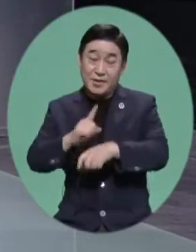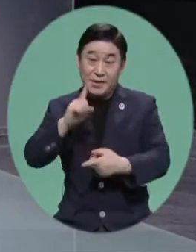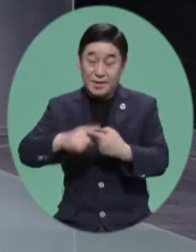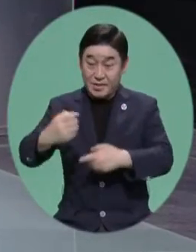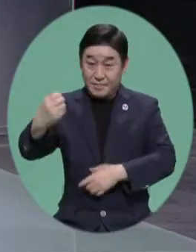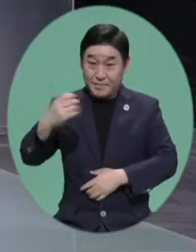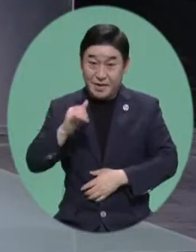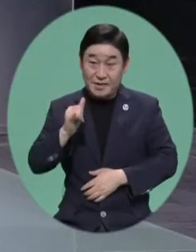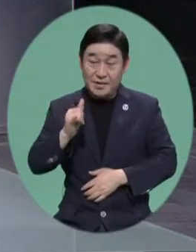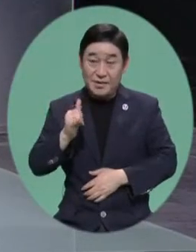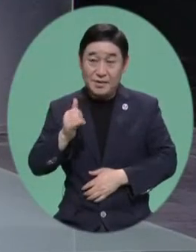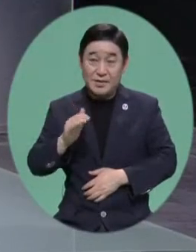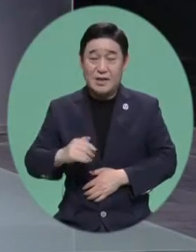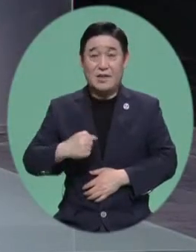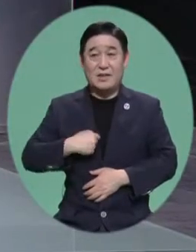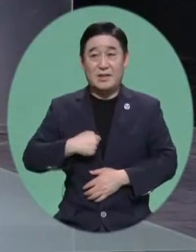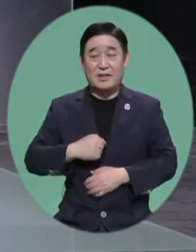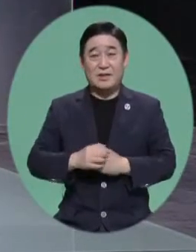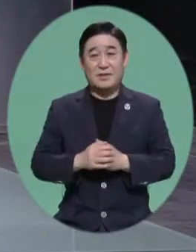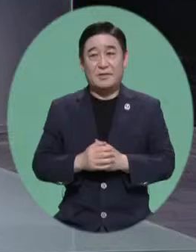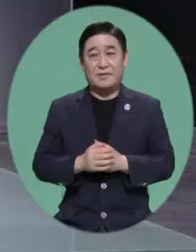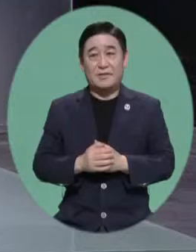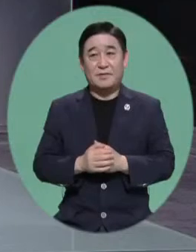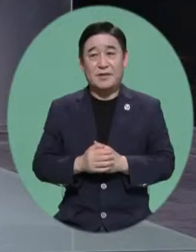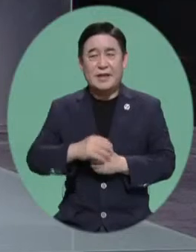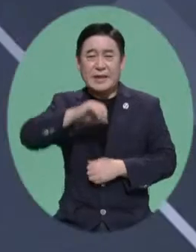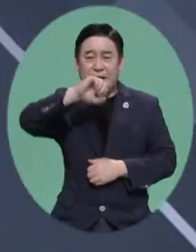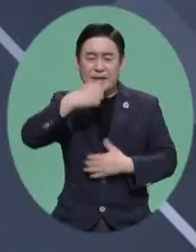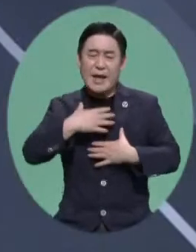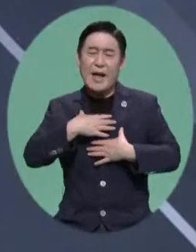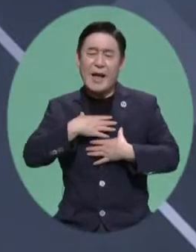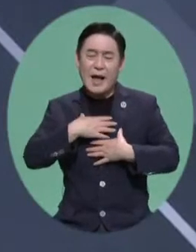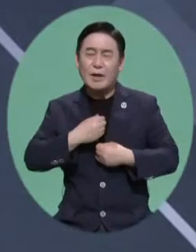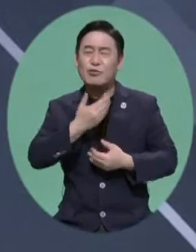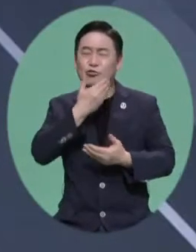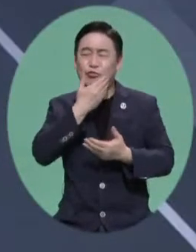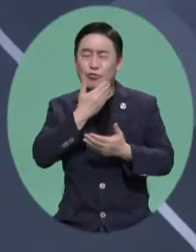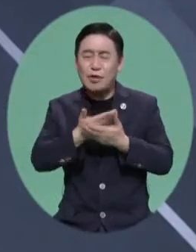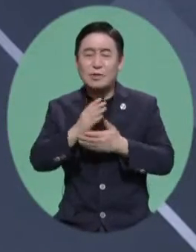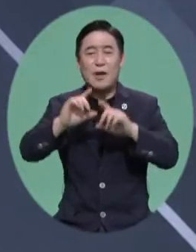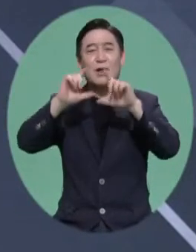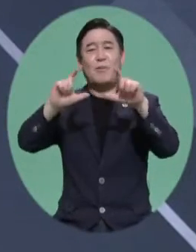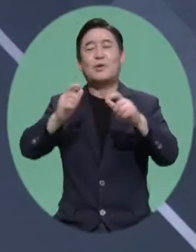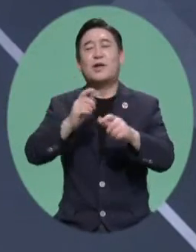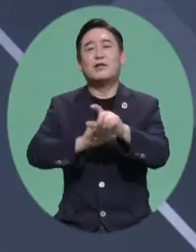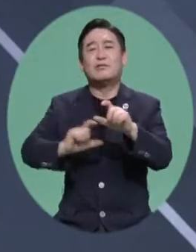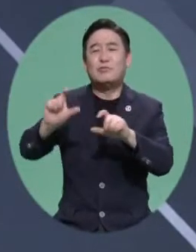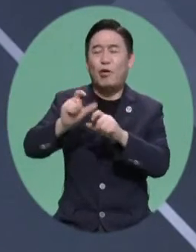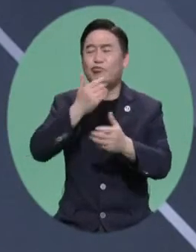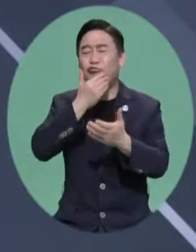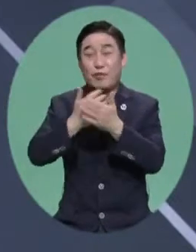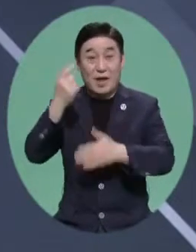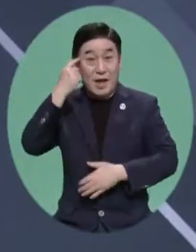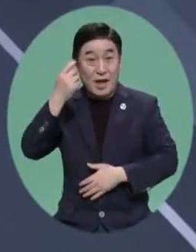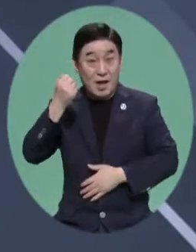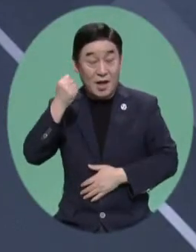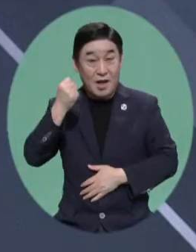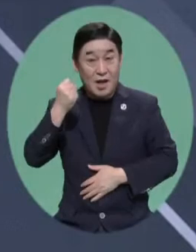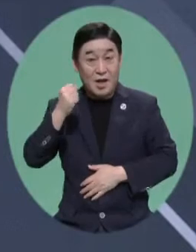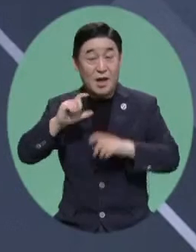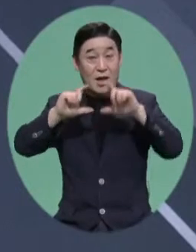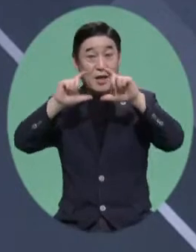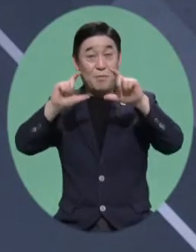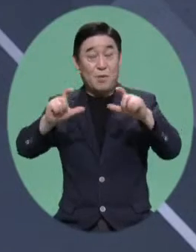그런데 에 저는 이제 그 재정 안정도 중요하지만 보장성 도 중요하다고 보는데 예 예 그